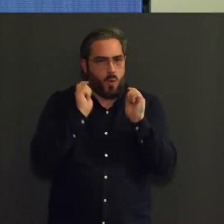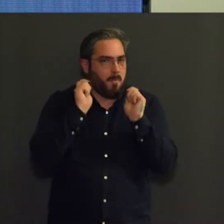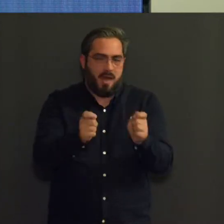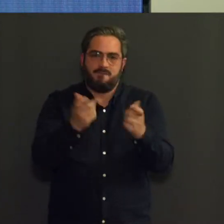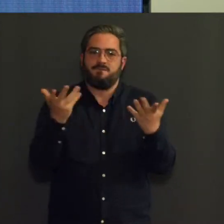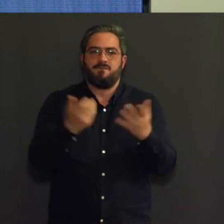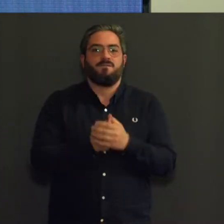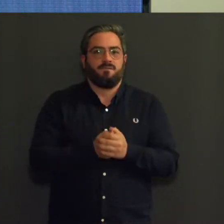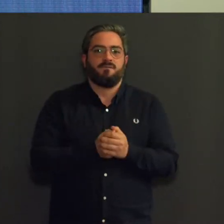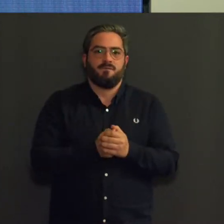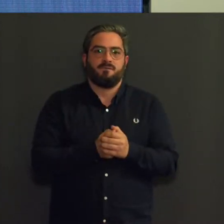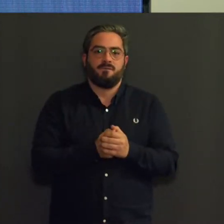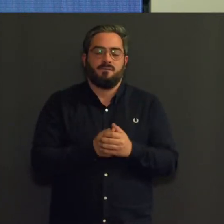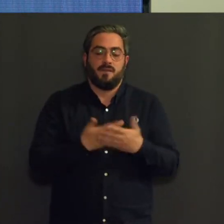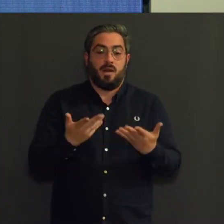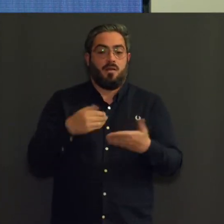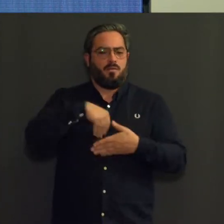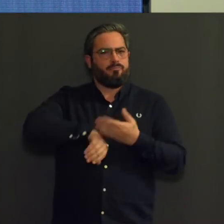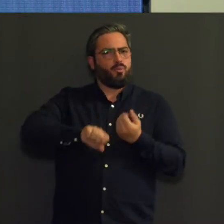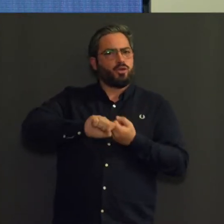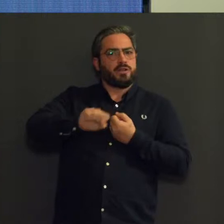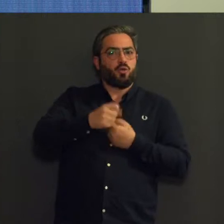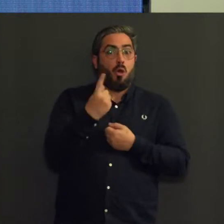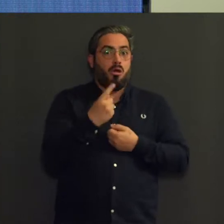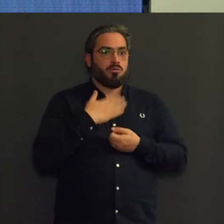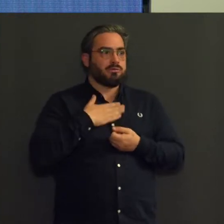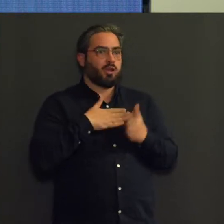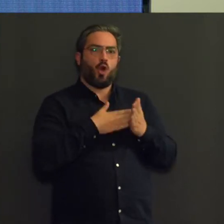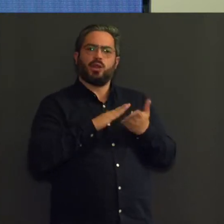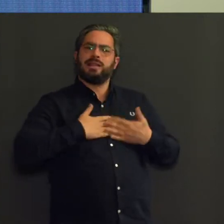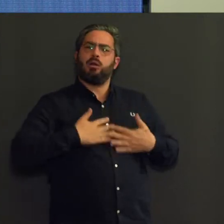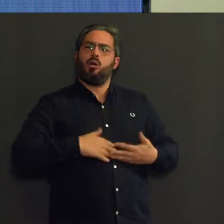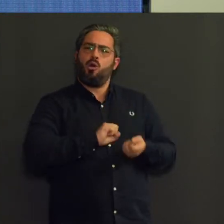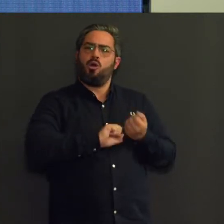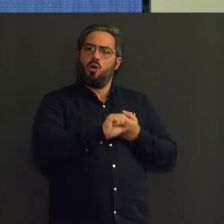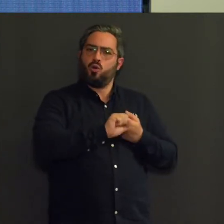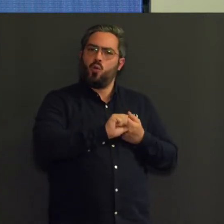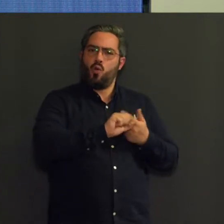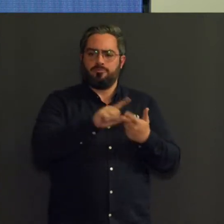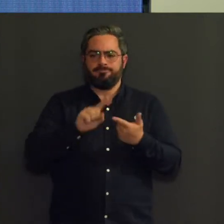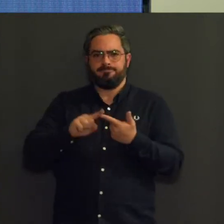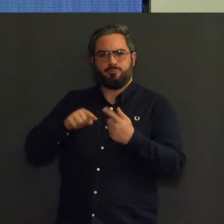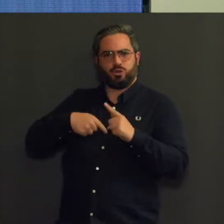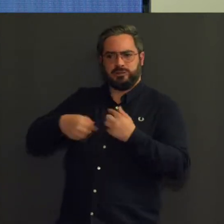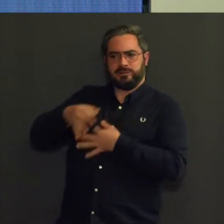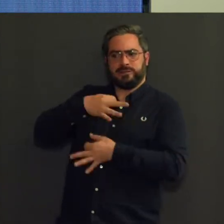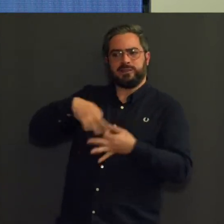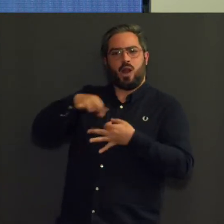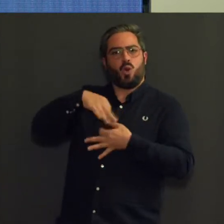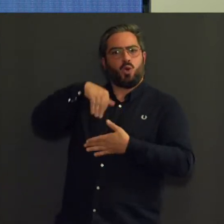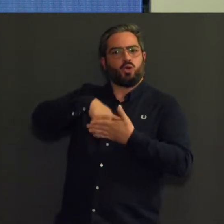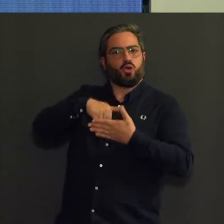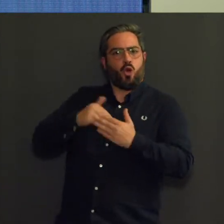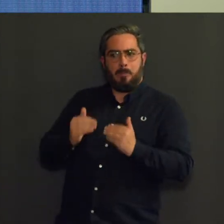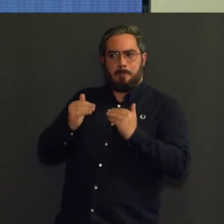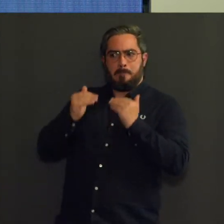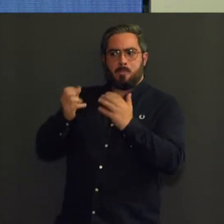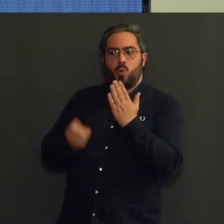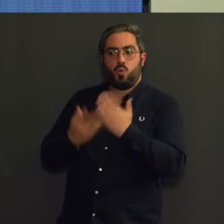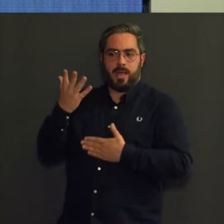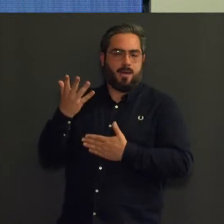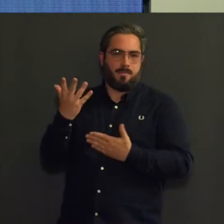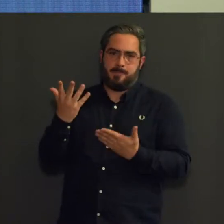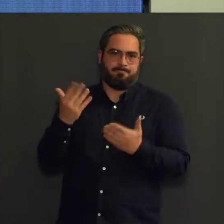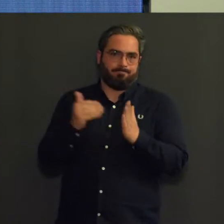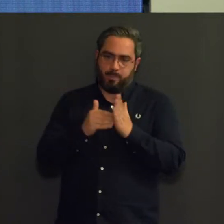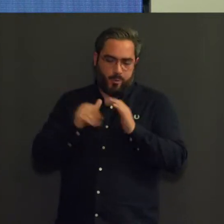les anticorps qui jouent un rôle dans la protection. D'autres choses comme l'immunité cellulaire peuvent jouer un rôle et elle n'est pas mesurée. Alors si ce taux